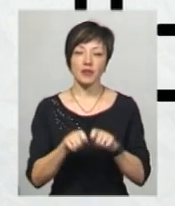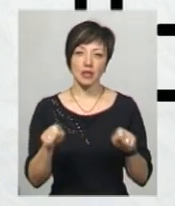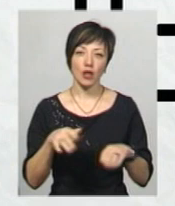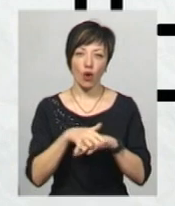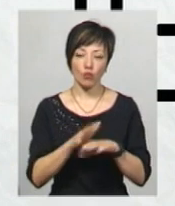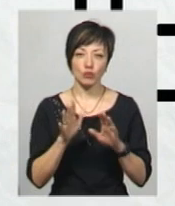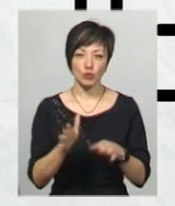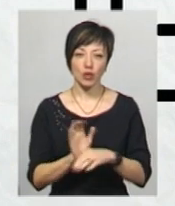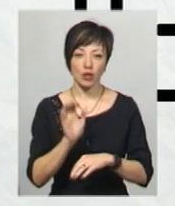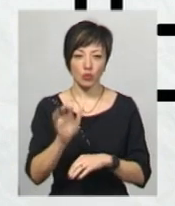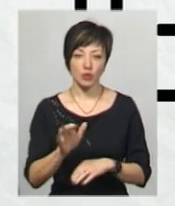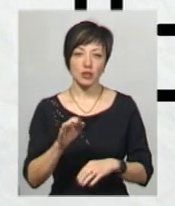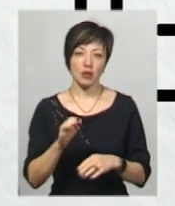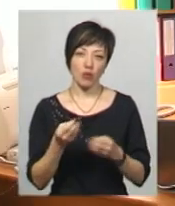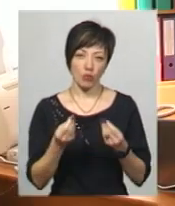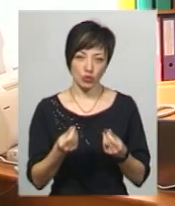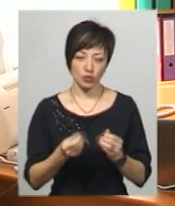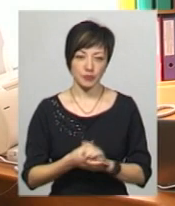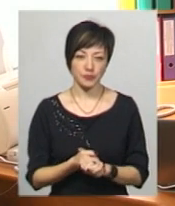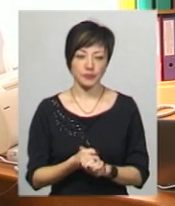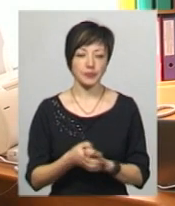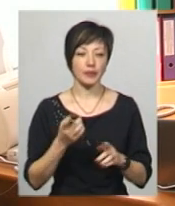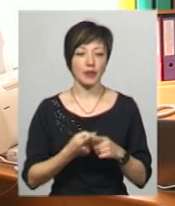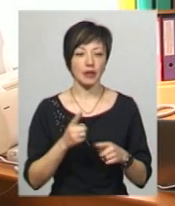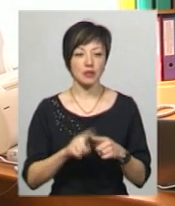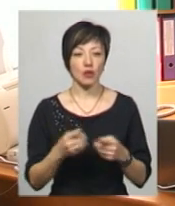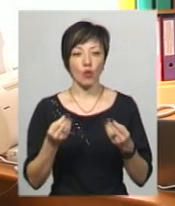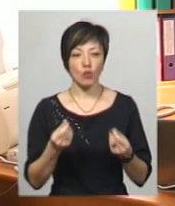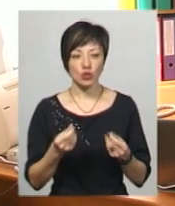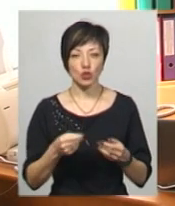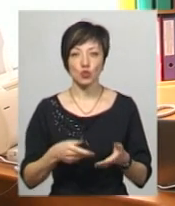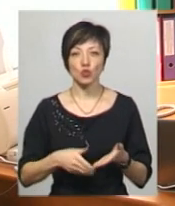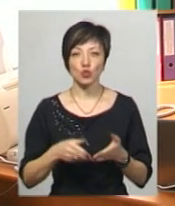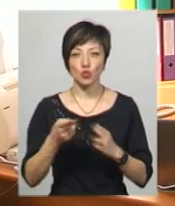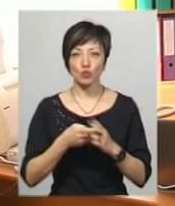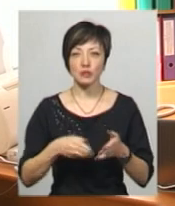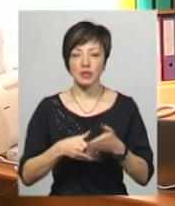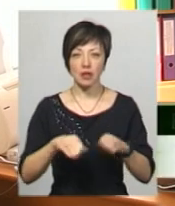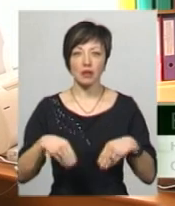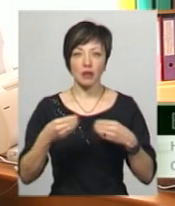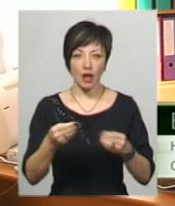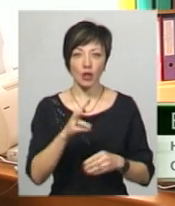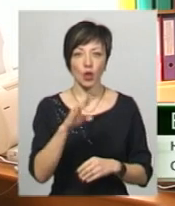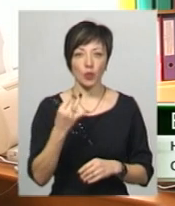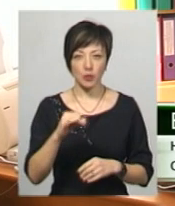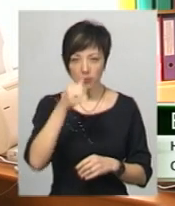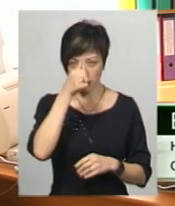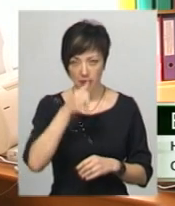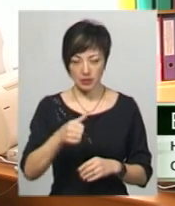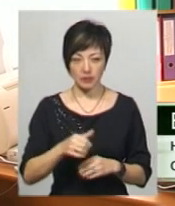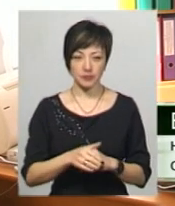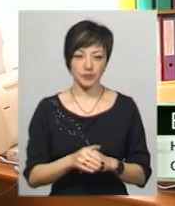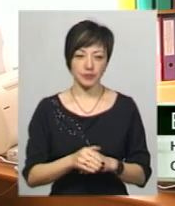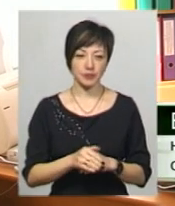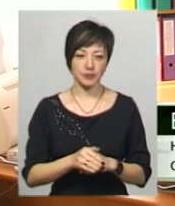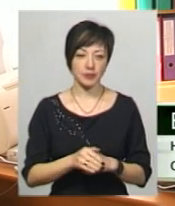на який будуть надходити заощадження. Це кошти субсидії, яка була надана у лютому місяці.